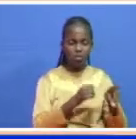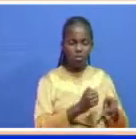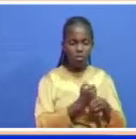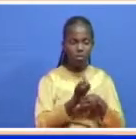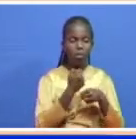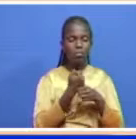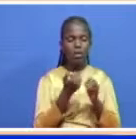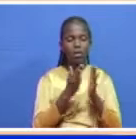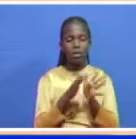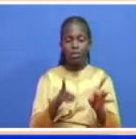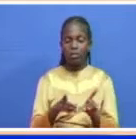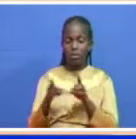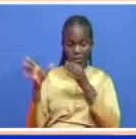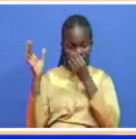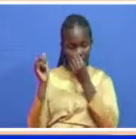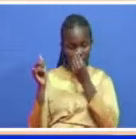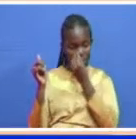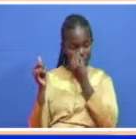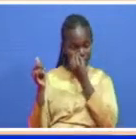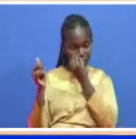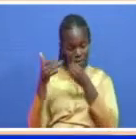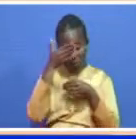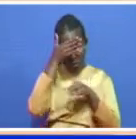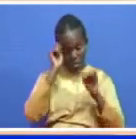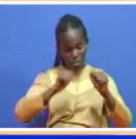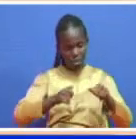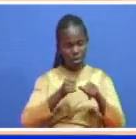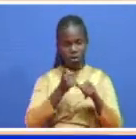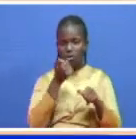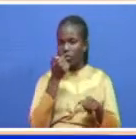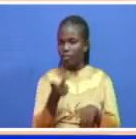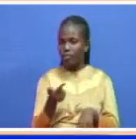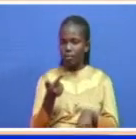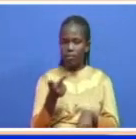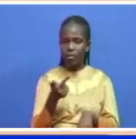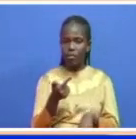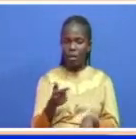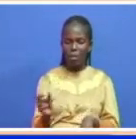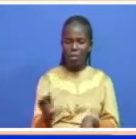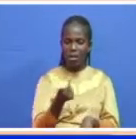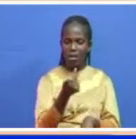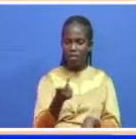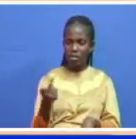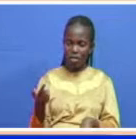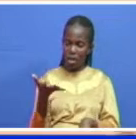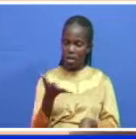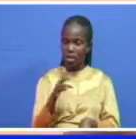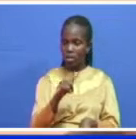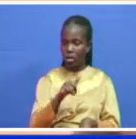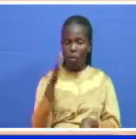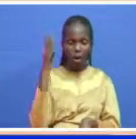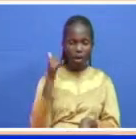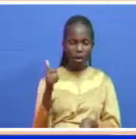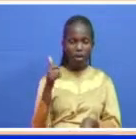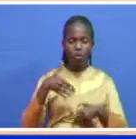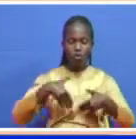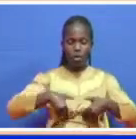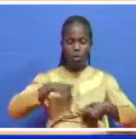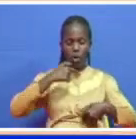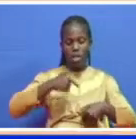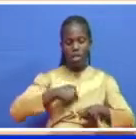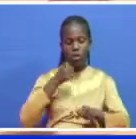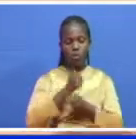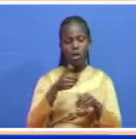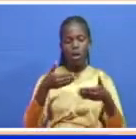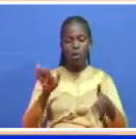sababu inakaa kama itasahaulika. Ningependa ikuwe at least every month if possible. Maana tunapatia vijana zetu kazi,